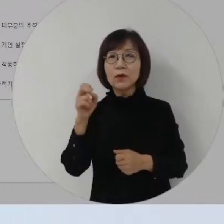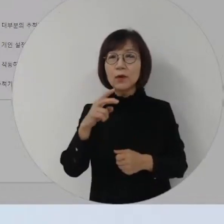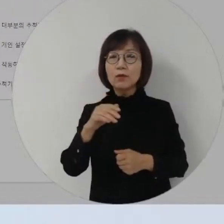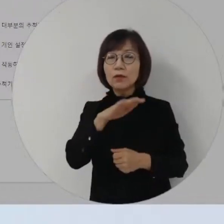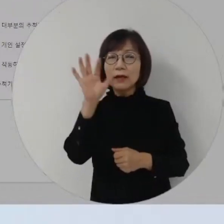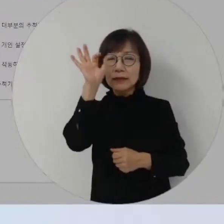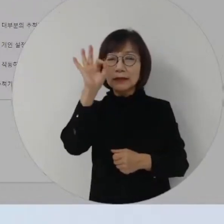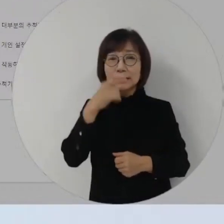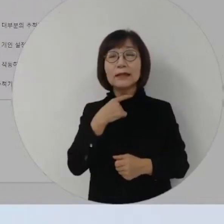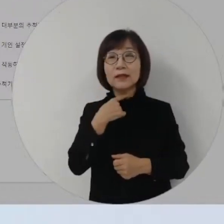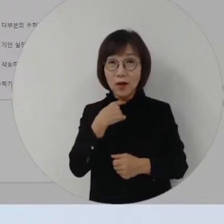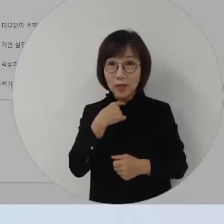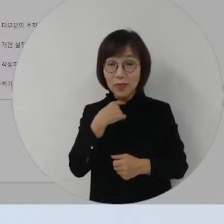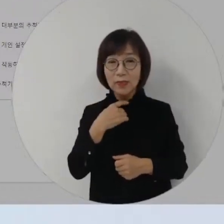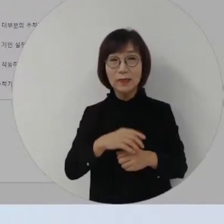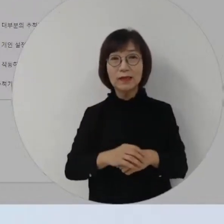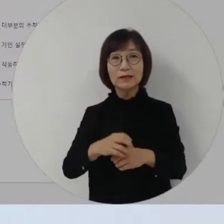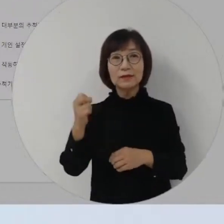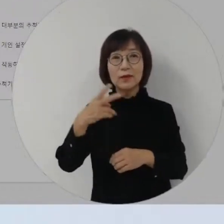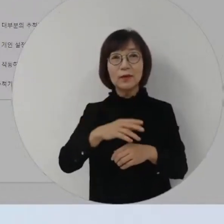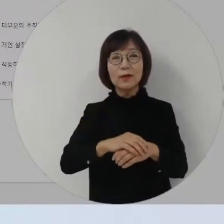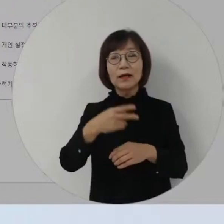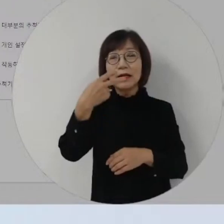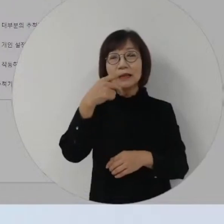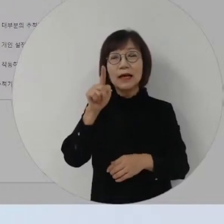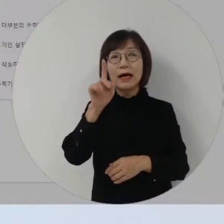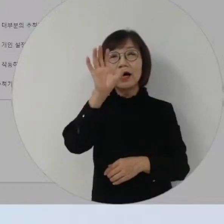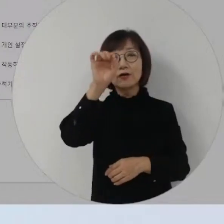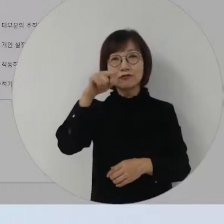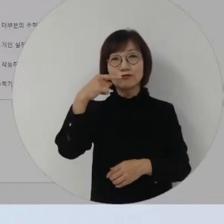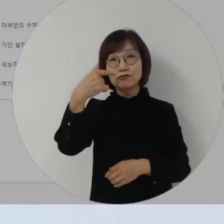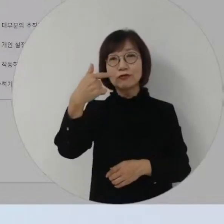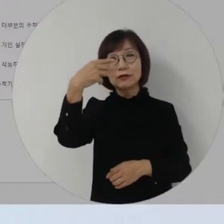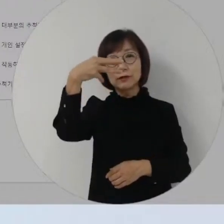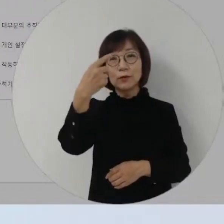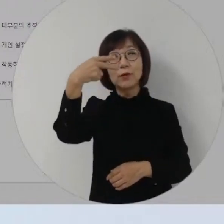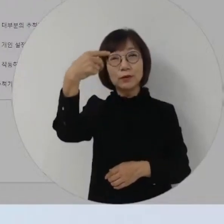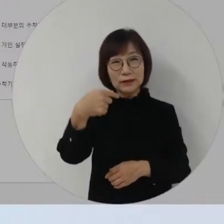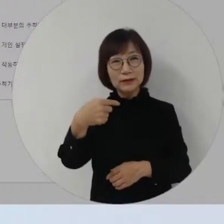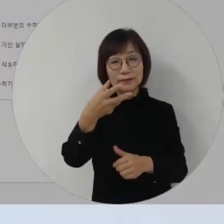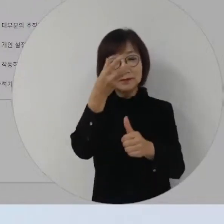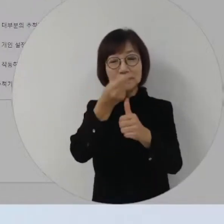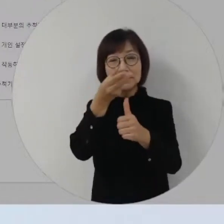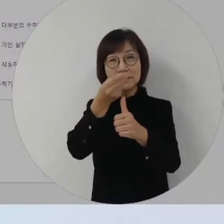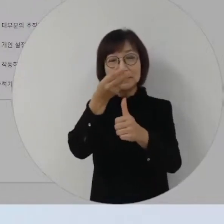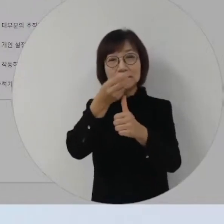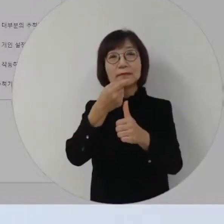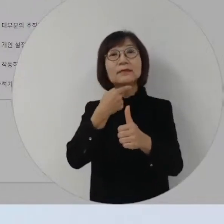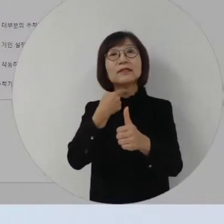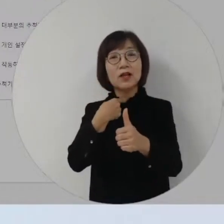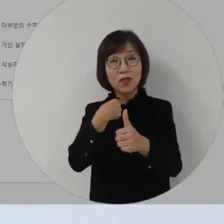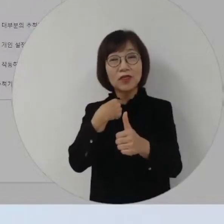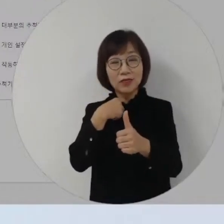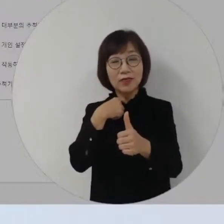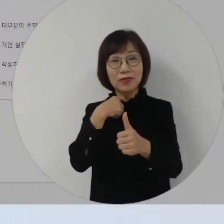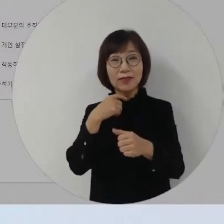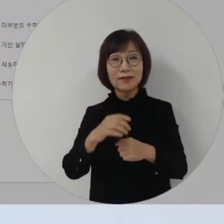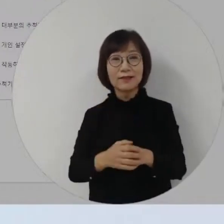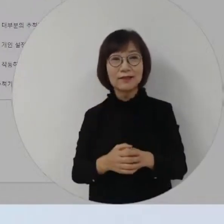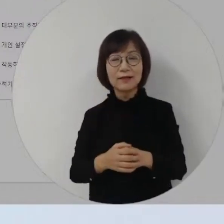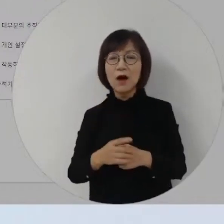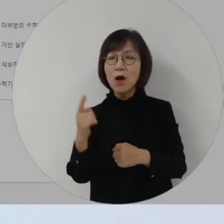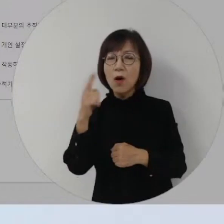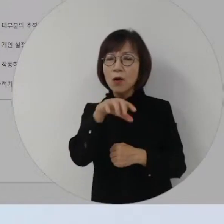저장하고 있습니다. 얘가 어디에 들어갔는지 기억하고 있는 그런 불필요한